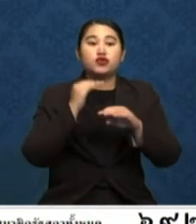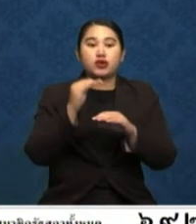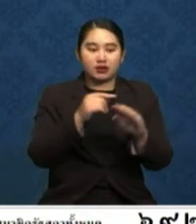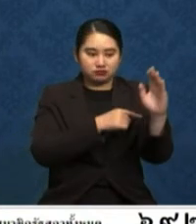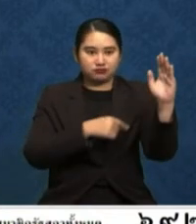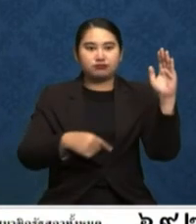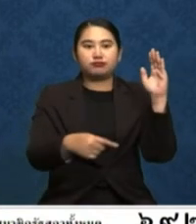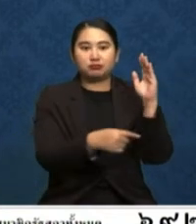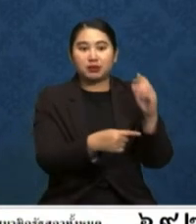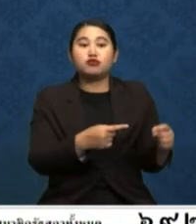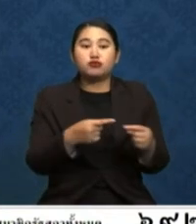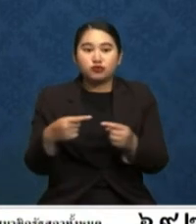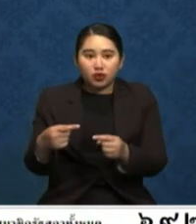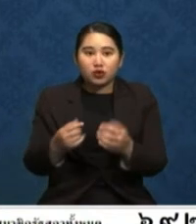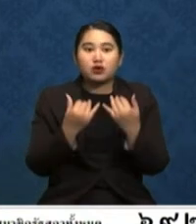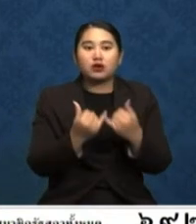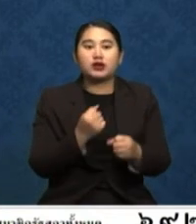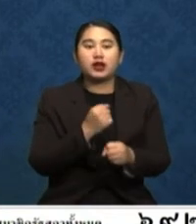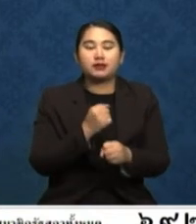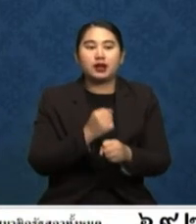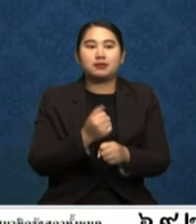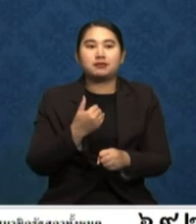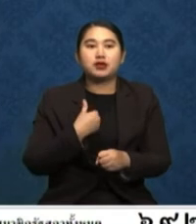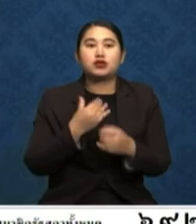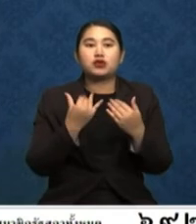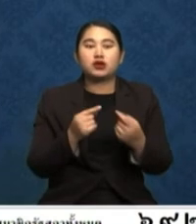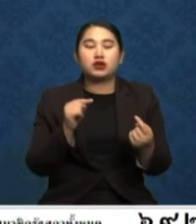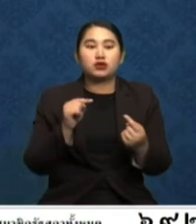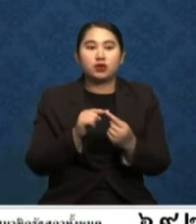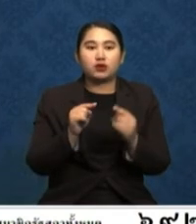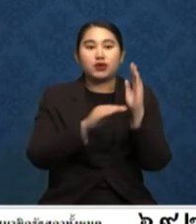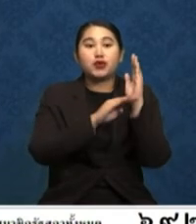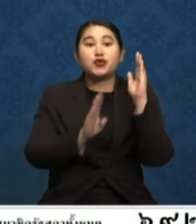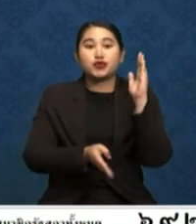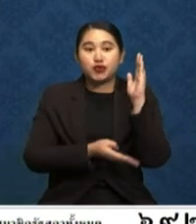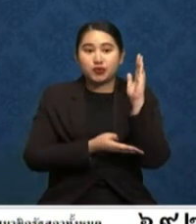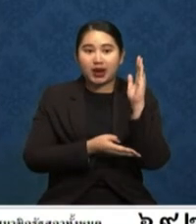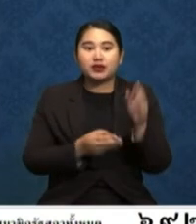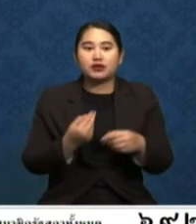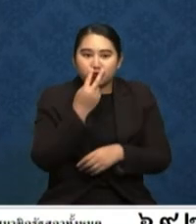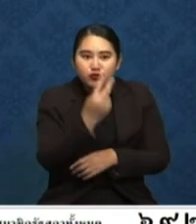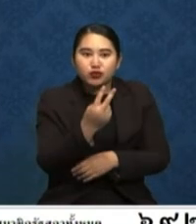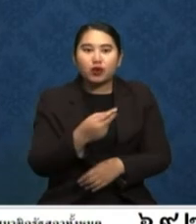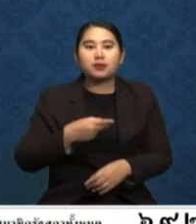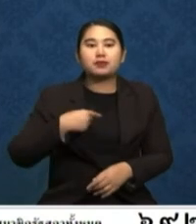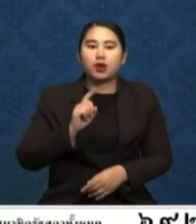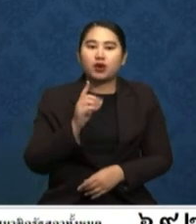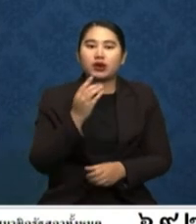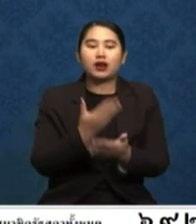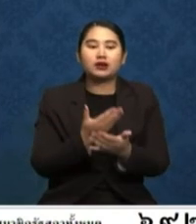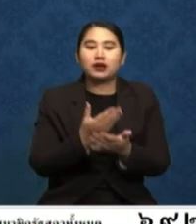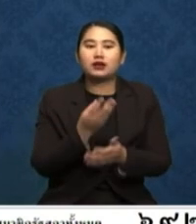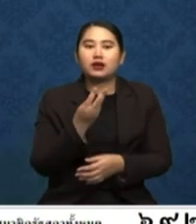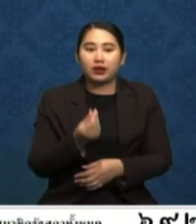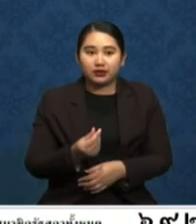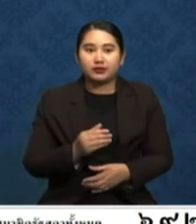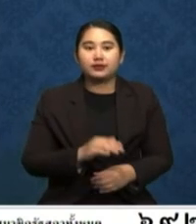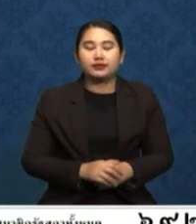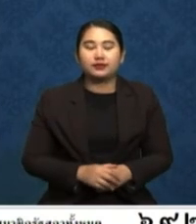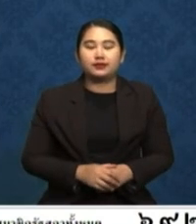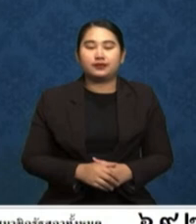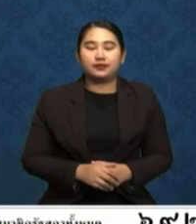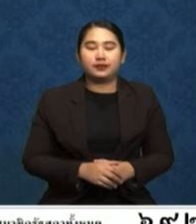STโดยขณะนี้เนี่ยมีดูไบ P Worldเข้ามาศึกษาความคุ้มค่าท่านประธาน